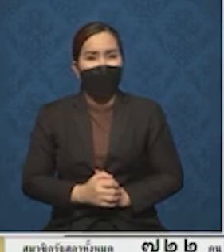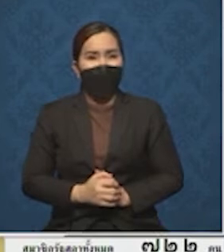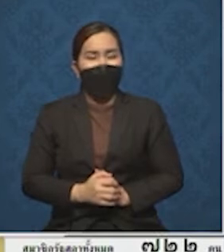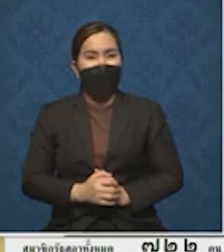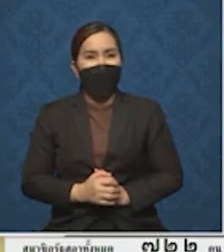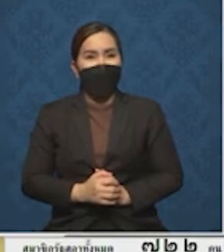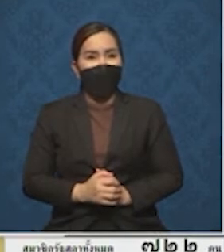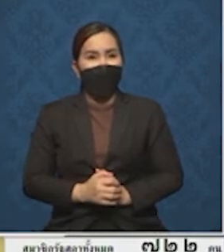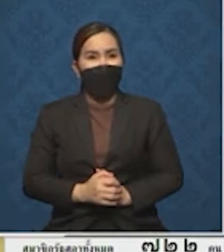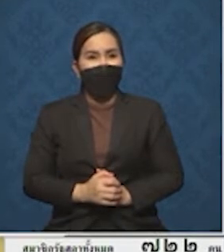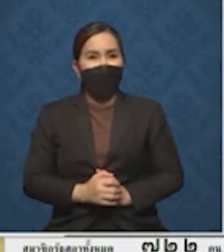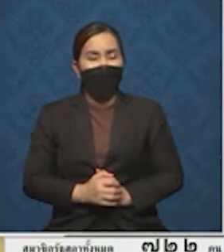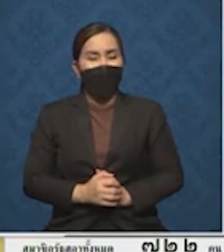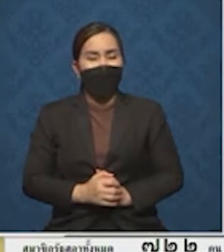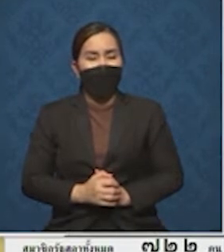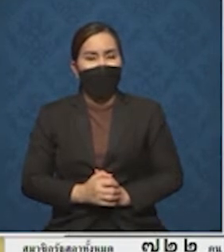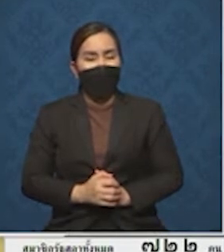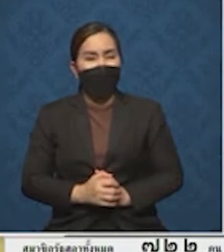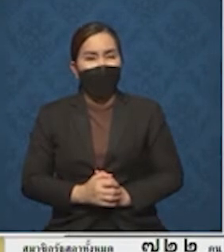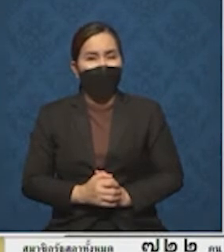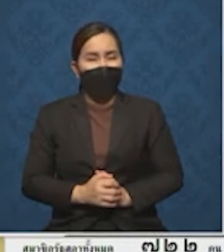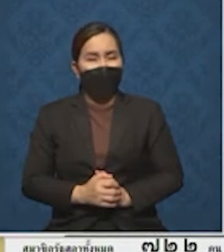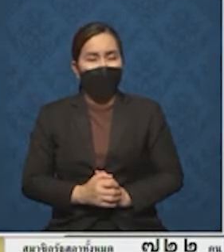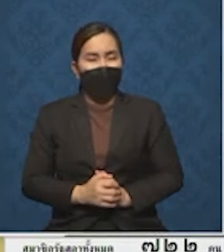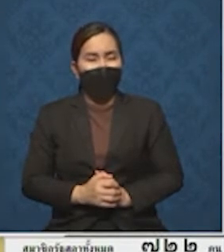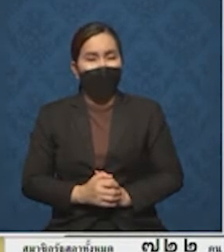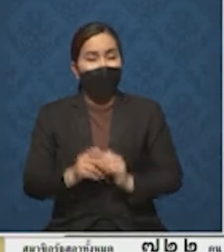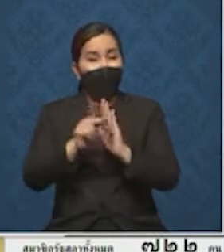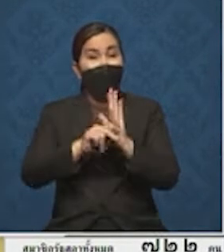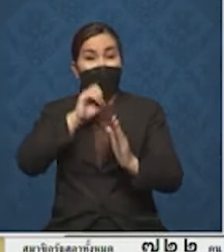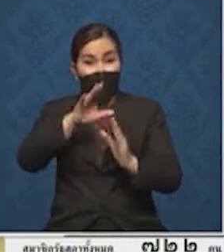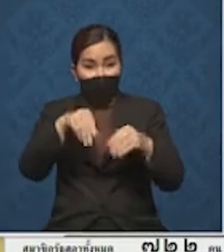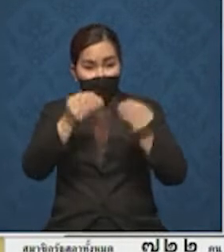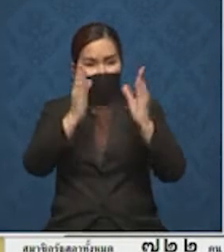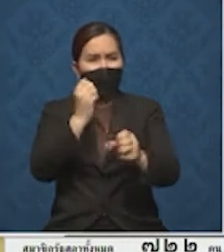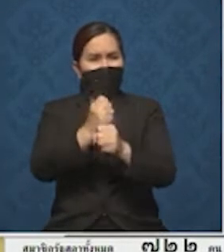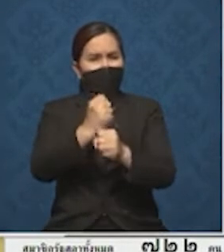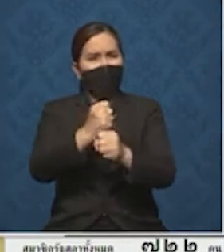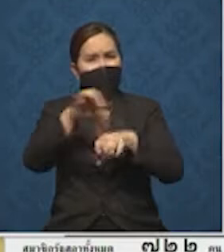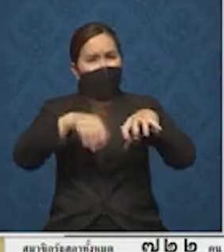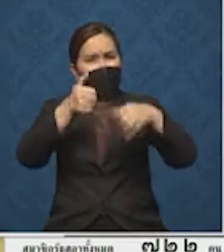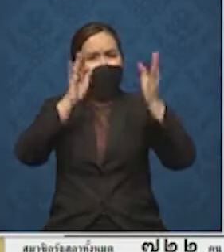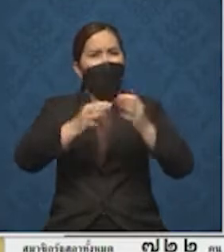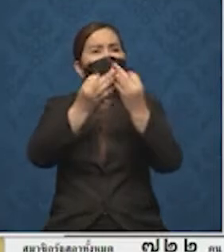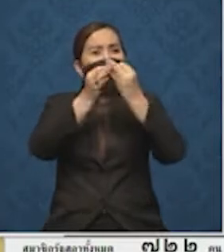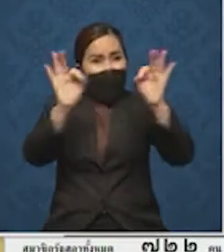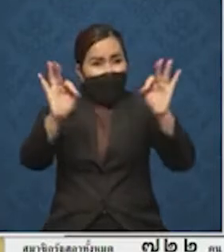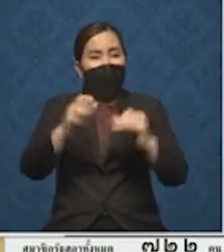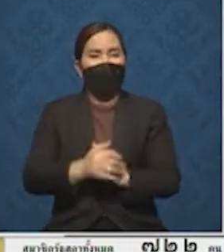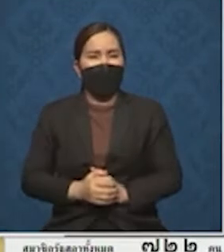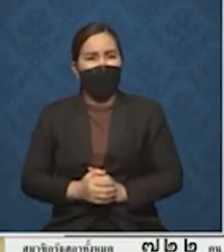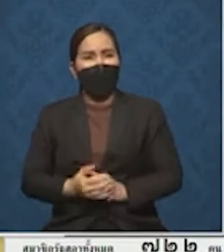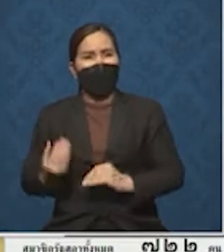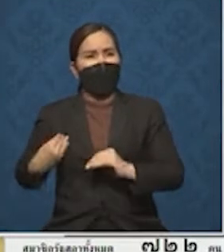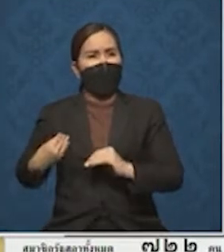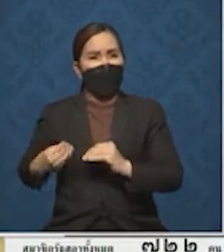้คนดำเนินการโดยอิสระนั้นท่านเอามา